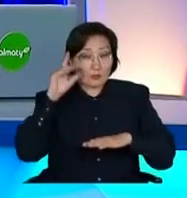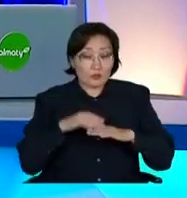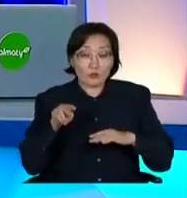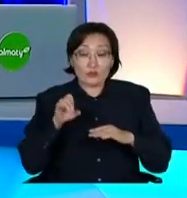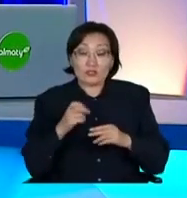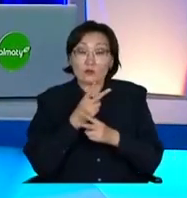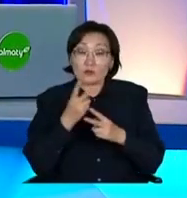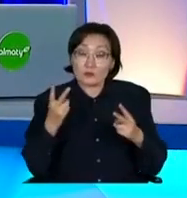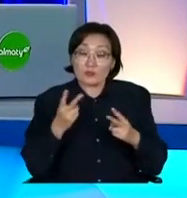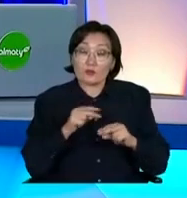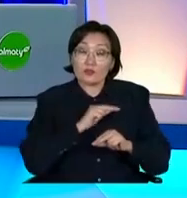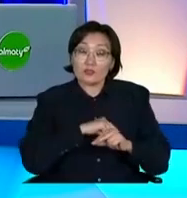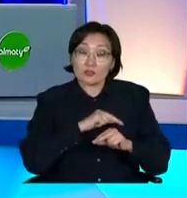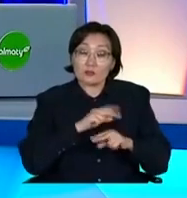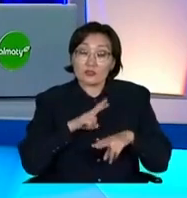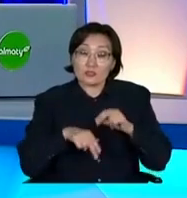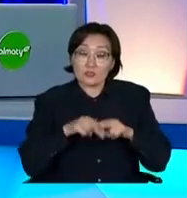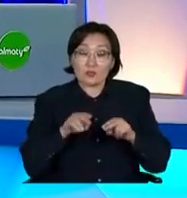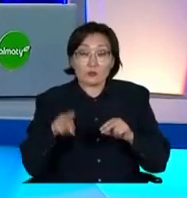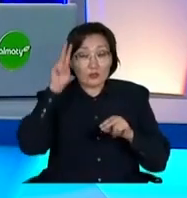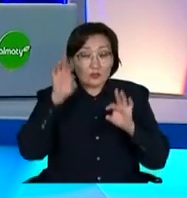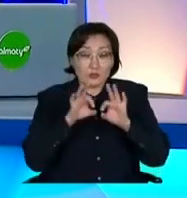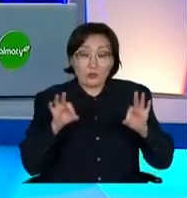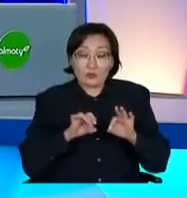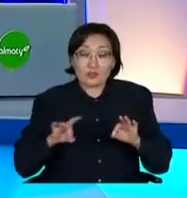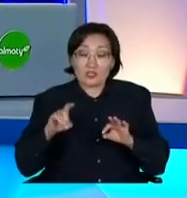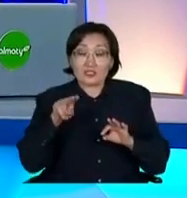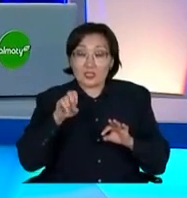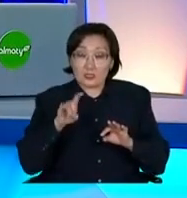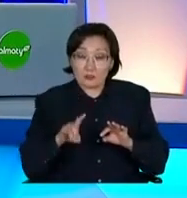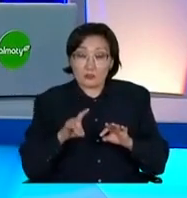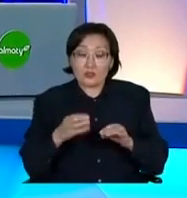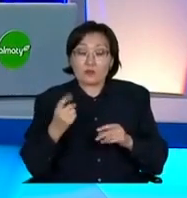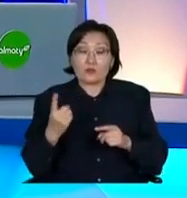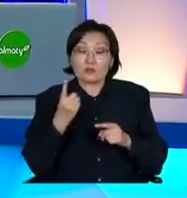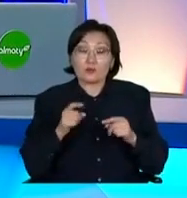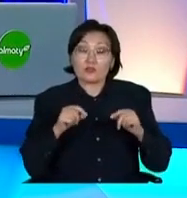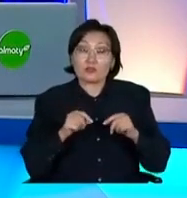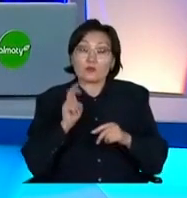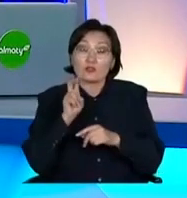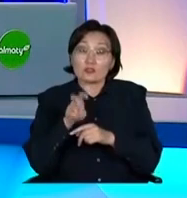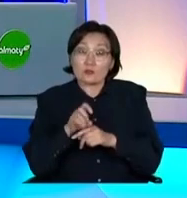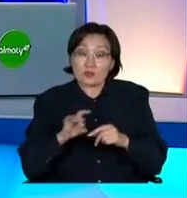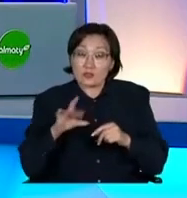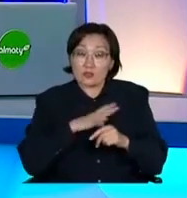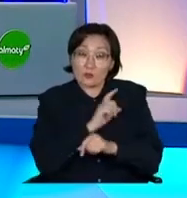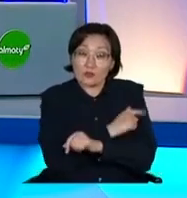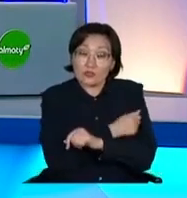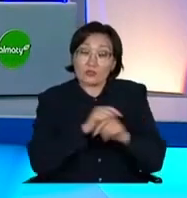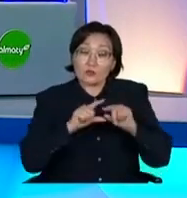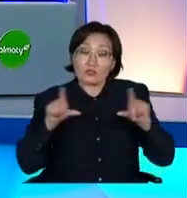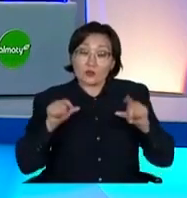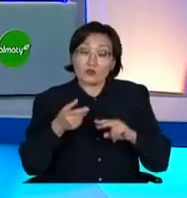Дусаев ознакомился со строительством сети и канализации в микрорайоне Саялы. Еще одним объектом посещения в районе стал медицинский